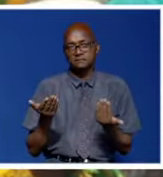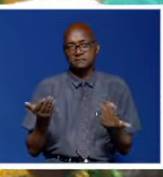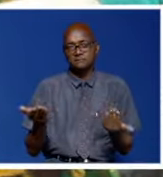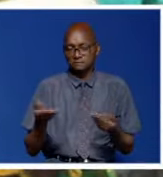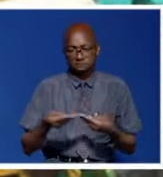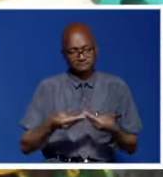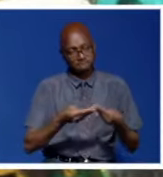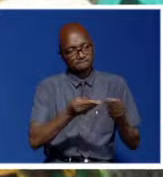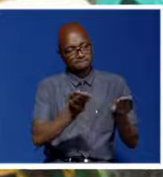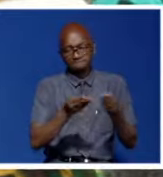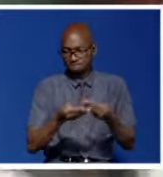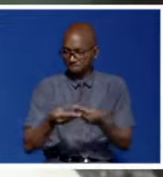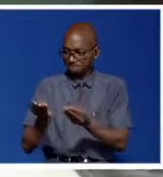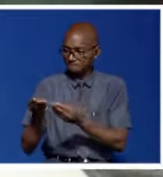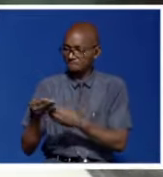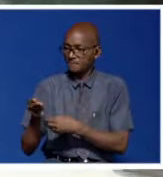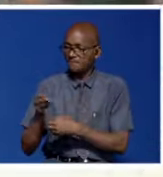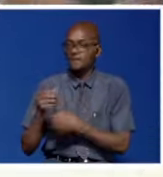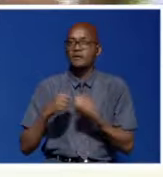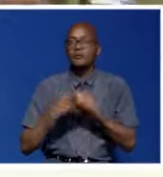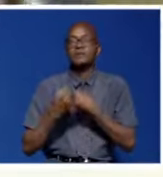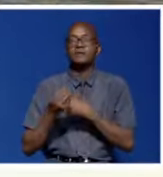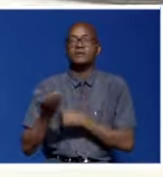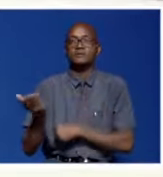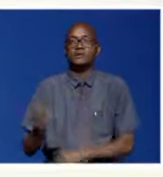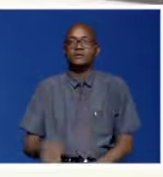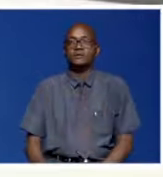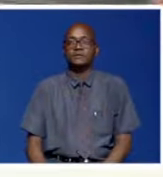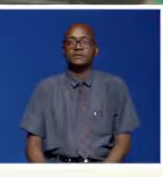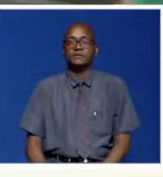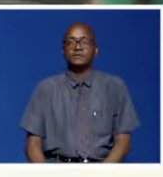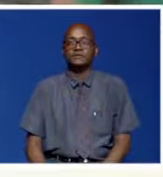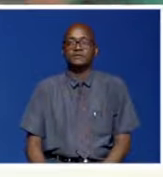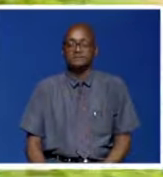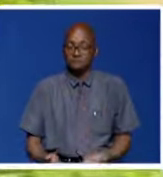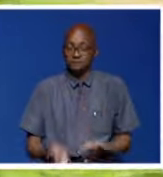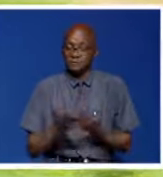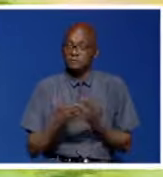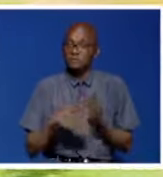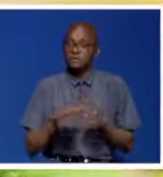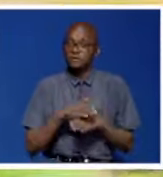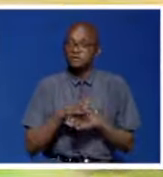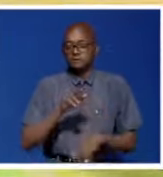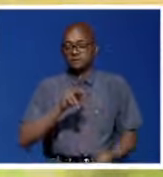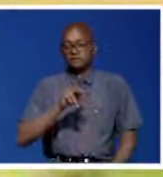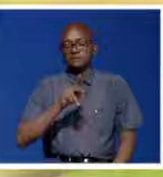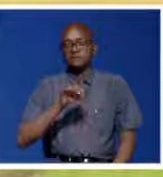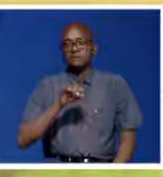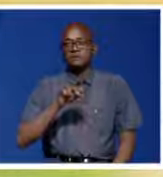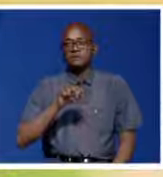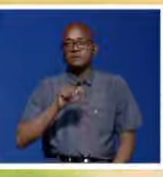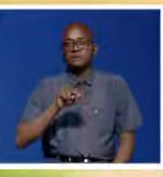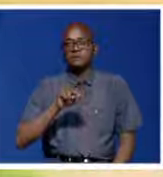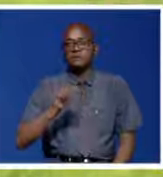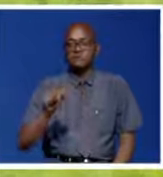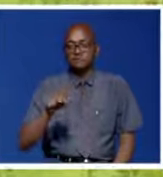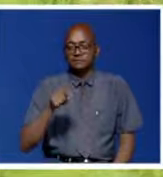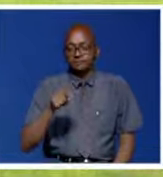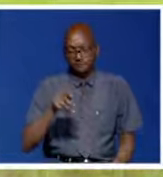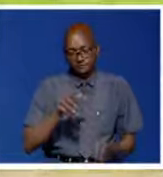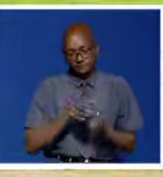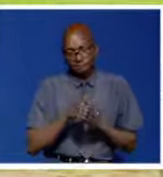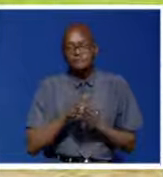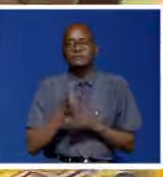tunatoa kwa waliopata changamoto. Katika hatua nyingine, makamu mwenyekiti wa CCM Bara Kinana ameeleza hatua